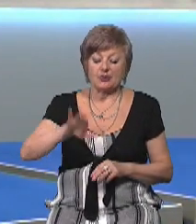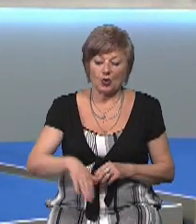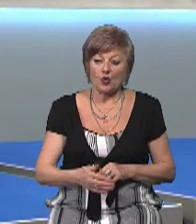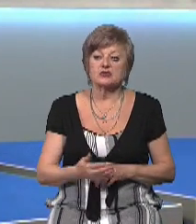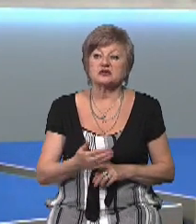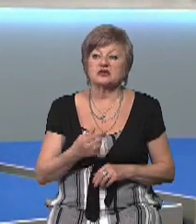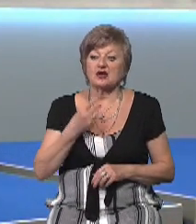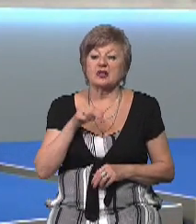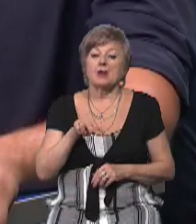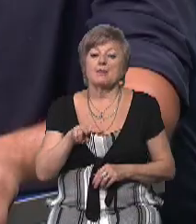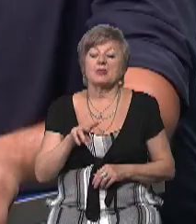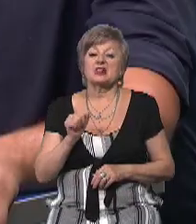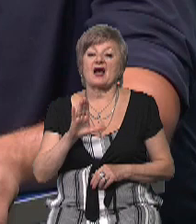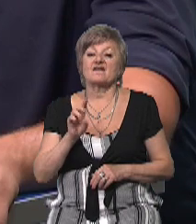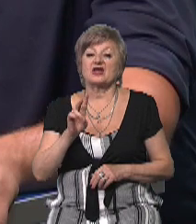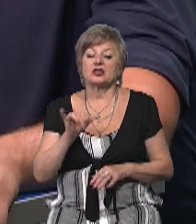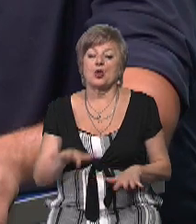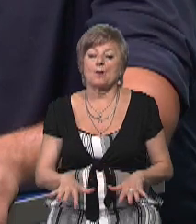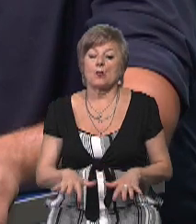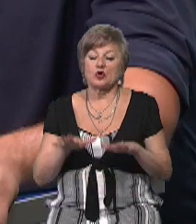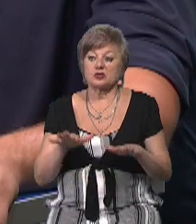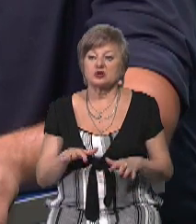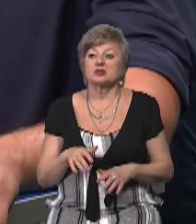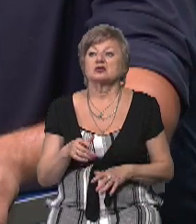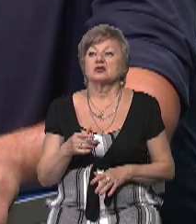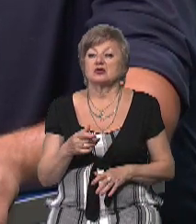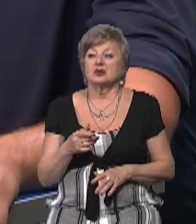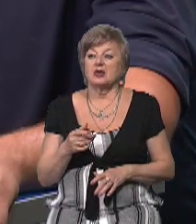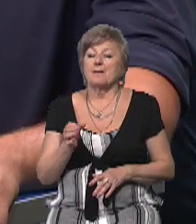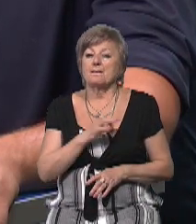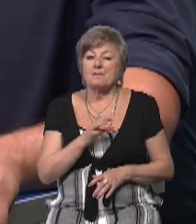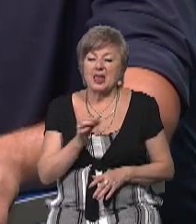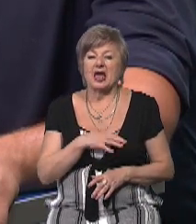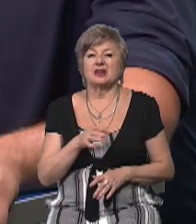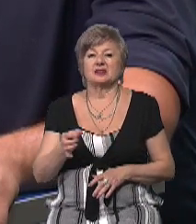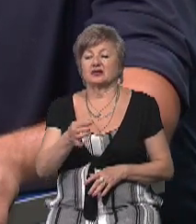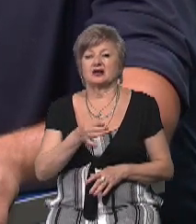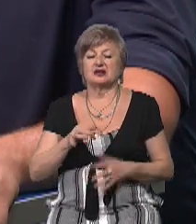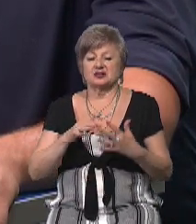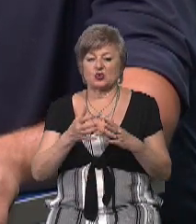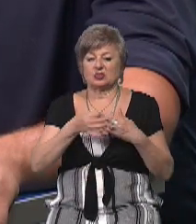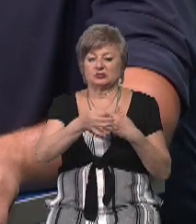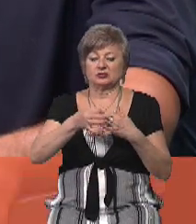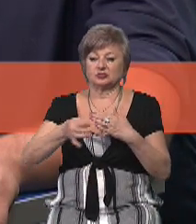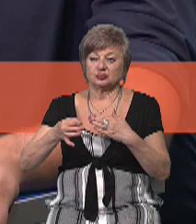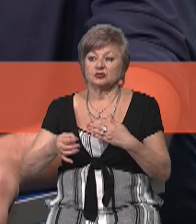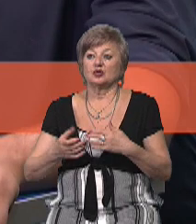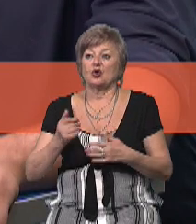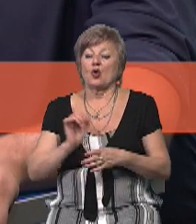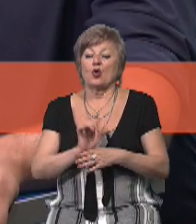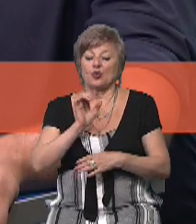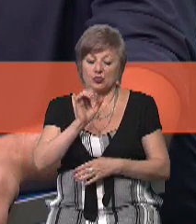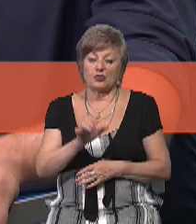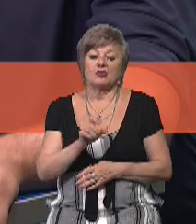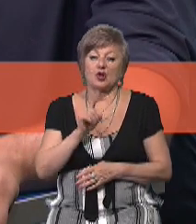частина, плавні піднялися, то із тих же скельок, з Біленького, з інших навколишніх сіл, молодь відправляли,